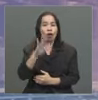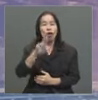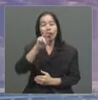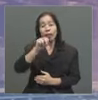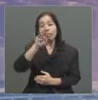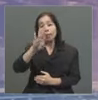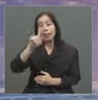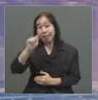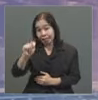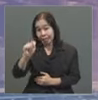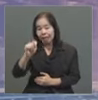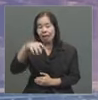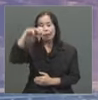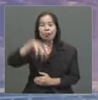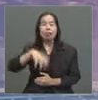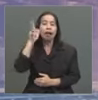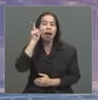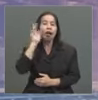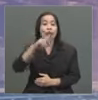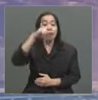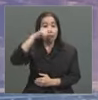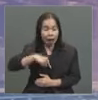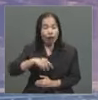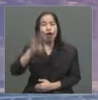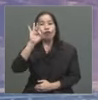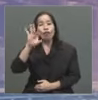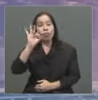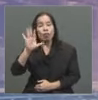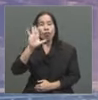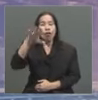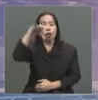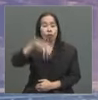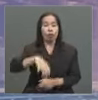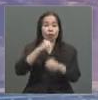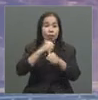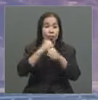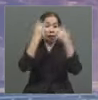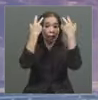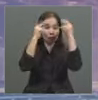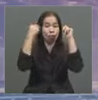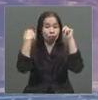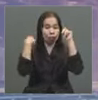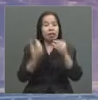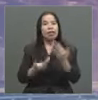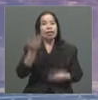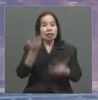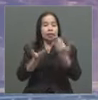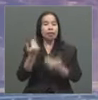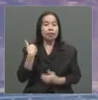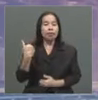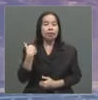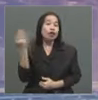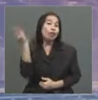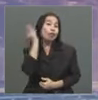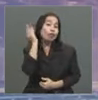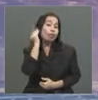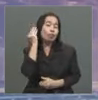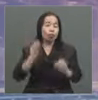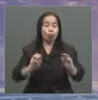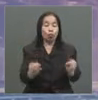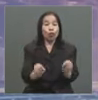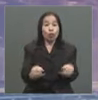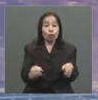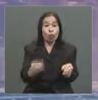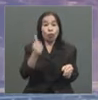NBT2HD สำนักข่าวไทยและ Facebook ไทยคู่ฟ้ารวมถึงสามารถรับฟังได้ผ่านทาง FM